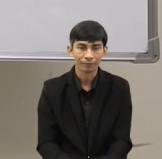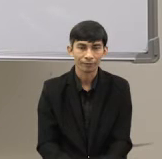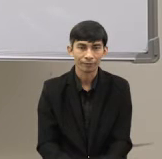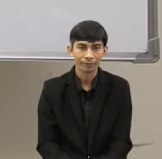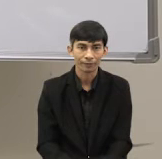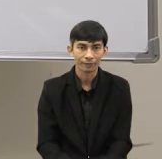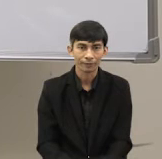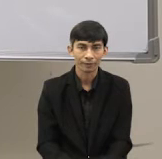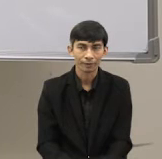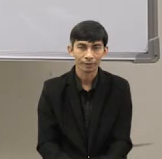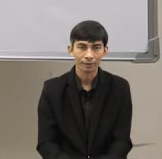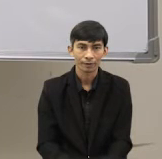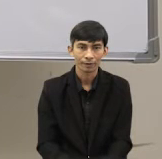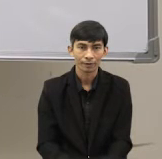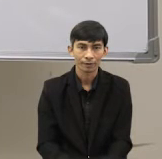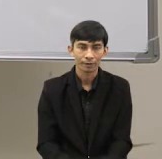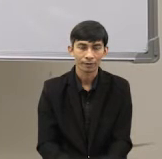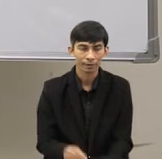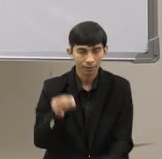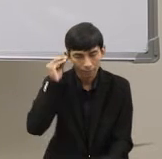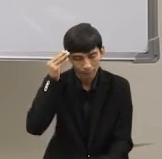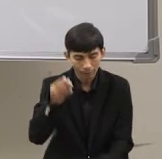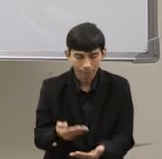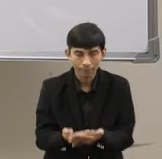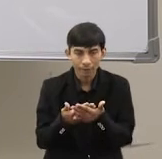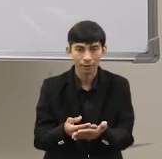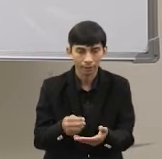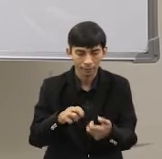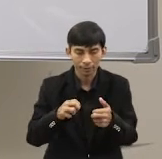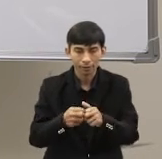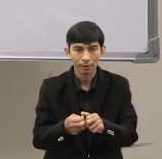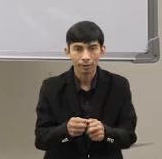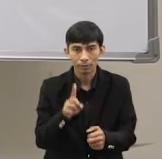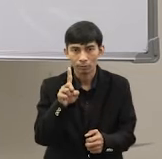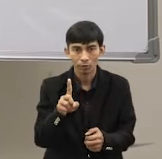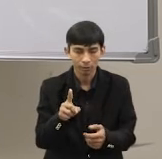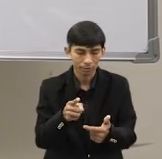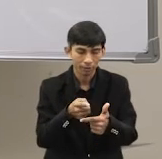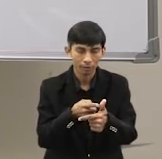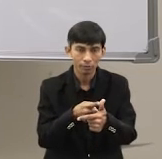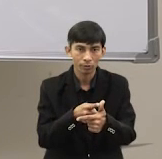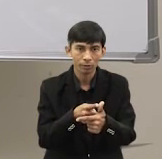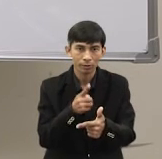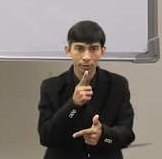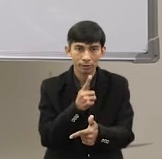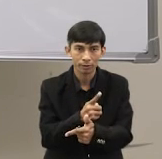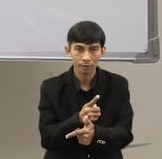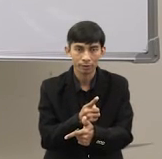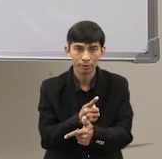hơi chất đang bay bằng cao chầm nào mùi dương trừ tí mùi thử ấy